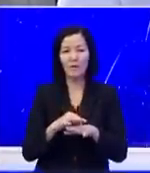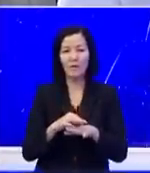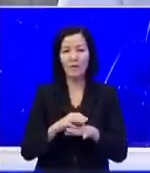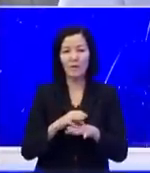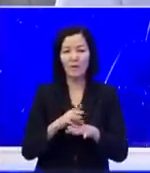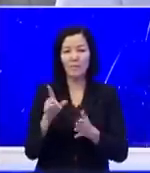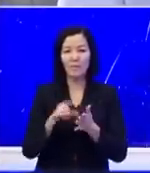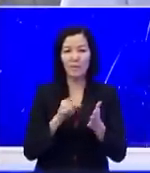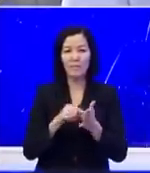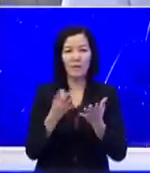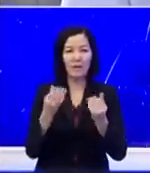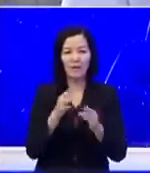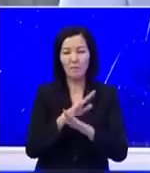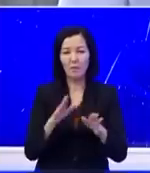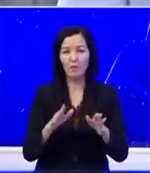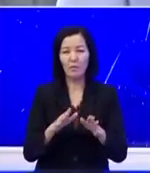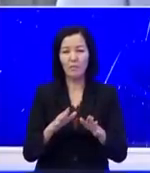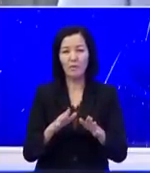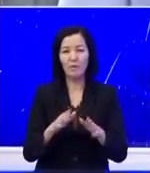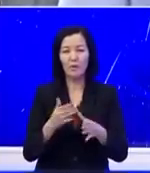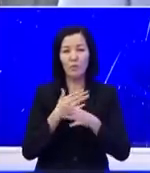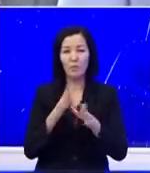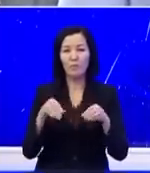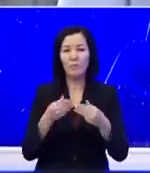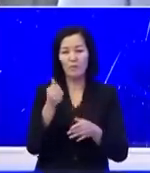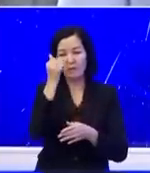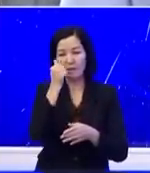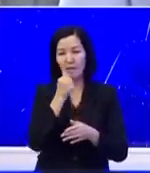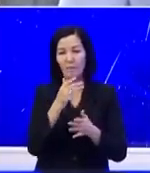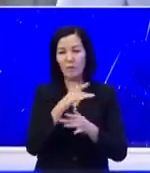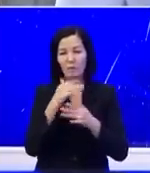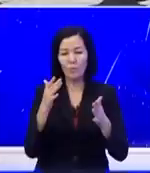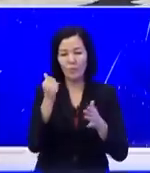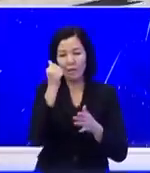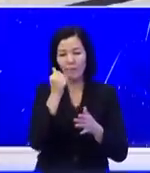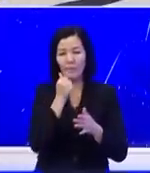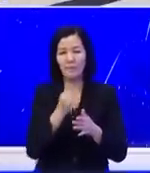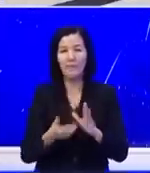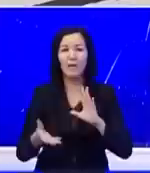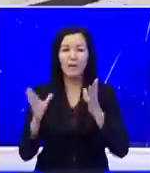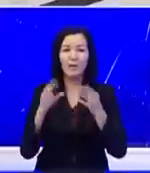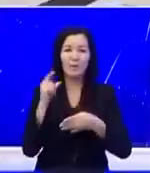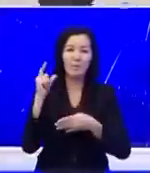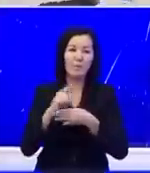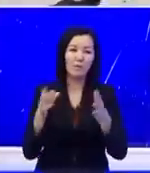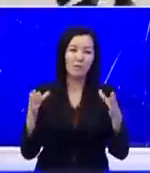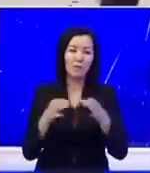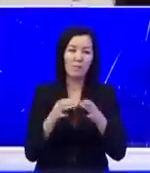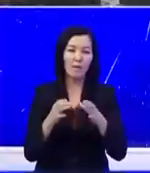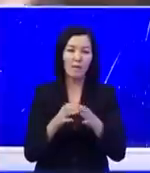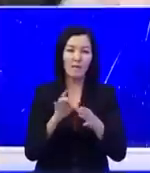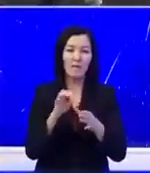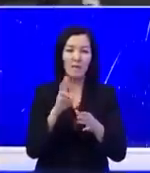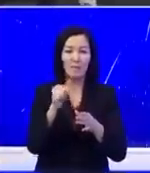айы қабыл болсын жандарым. Сіздерге денсаулық тілеймін. Көп-көп рахмет келгендеріңізге. Жалпы мешіт жамағаты Рамазан айы